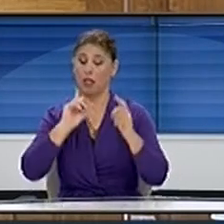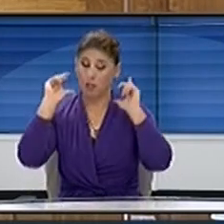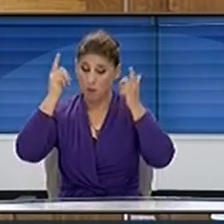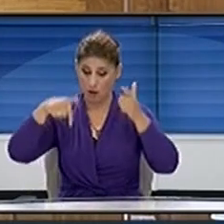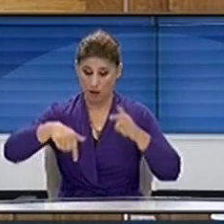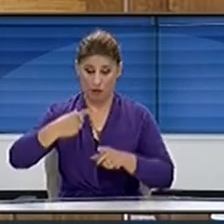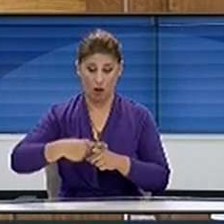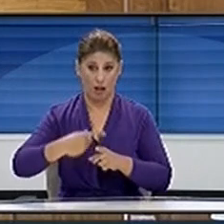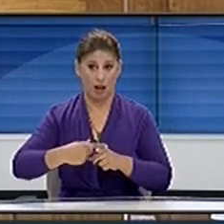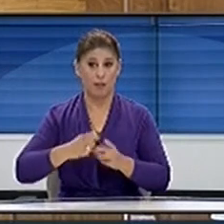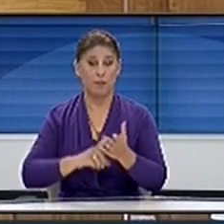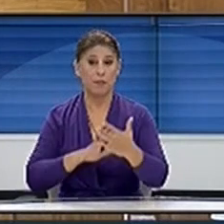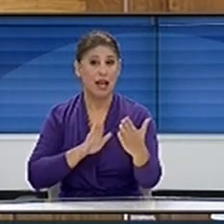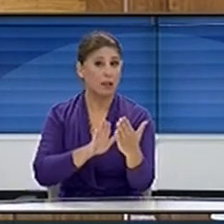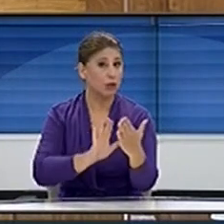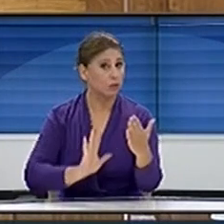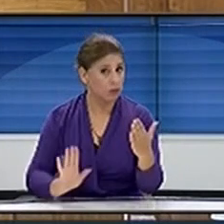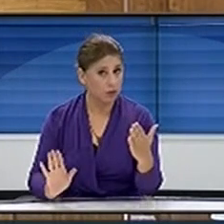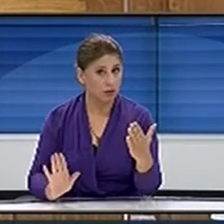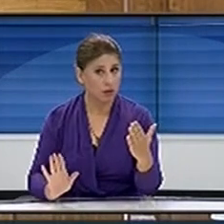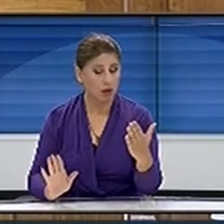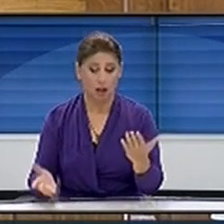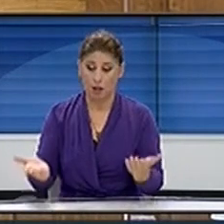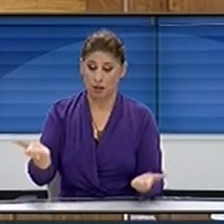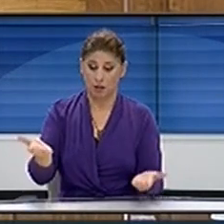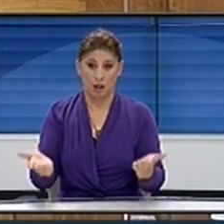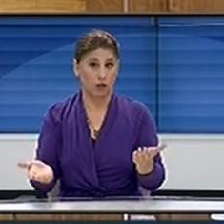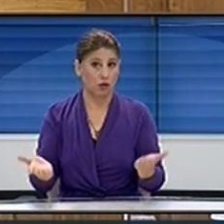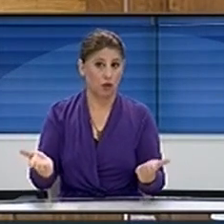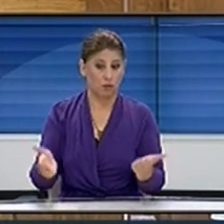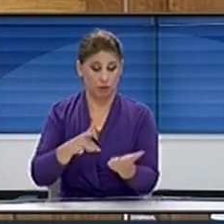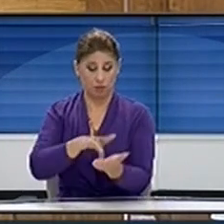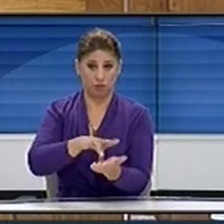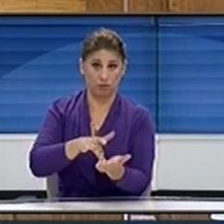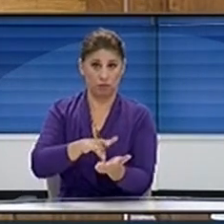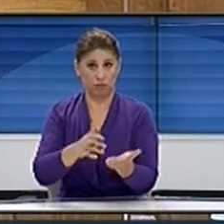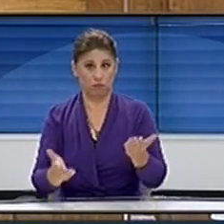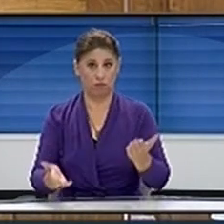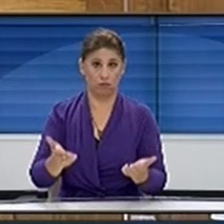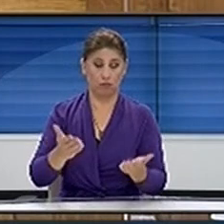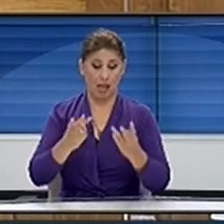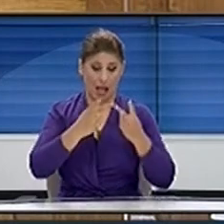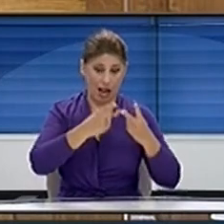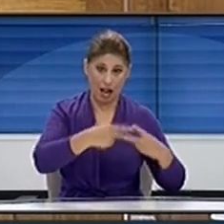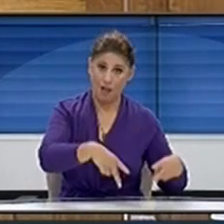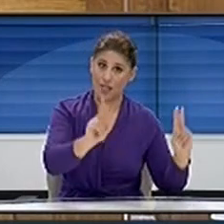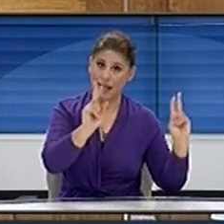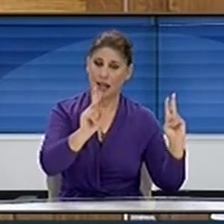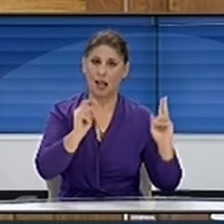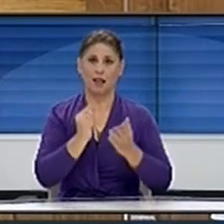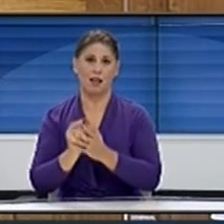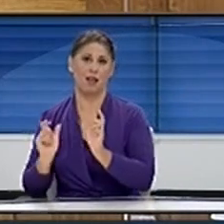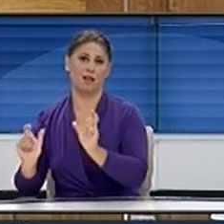Ελλάδα, πρέπει να αντιμετωπίσει και να ισορροπήσει ανάμεσα στα αγαθά της ελευθερίας και της